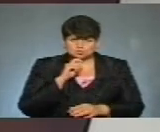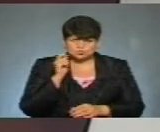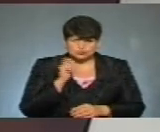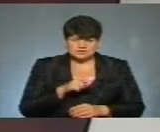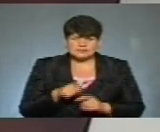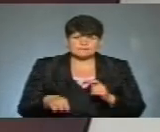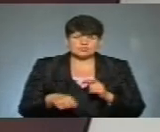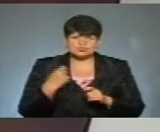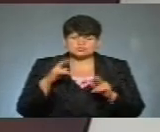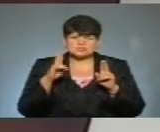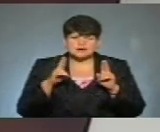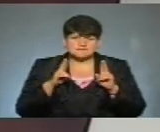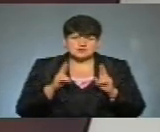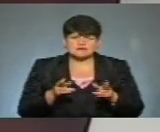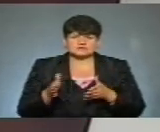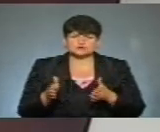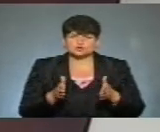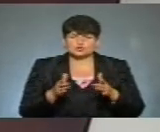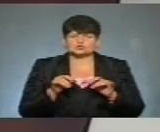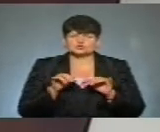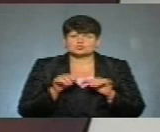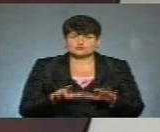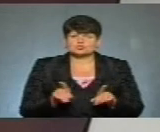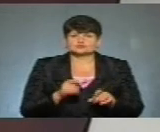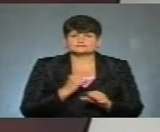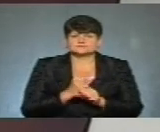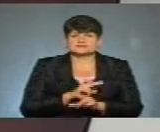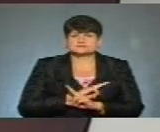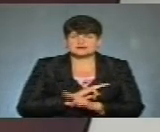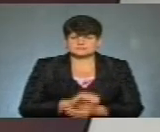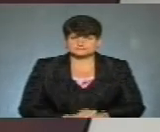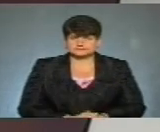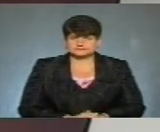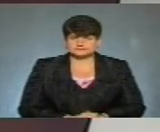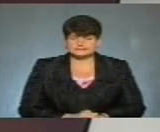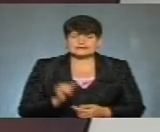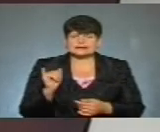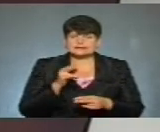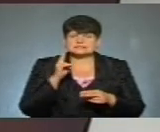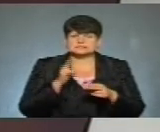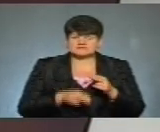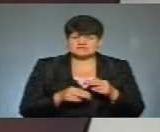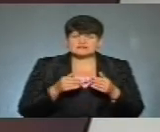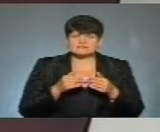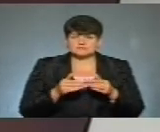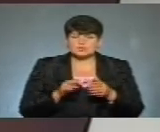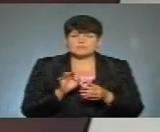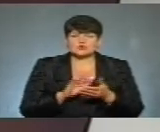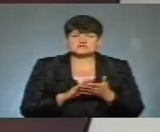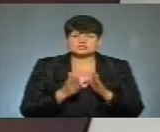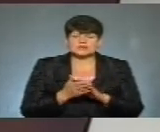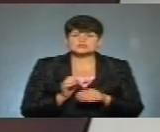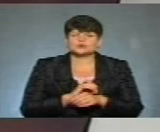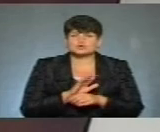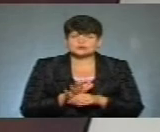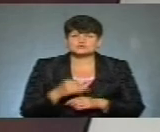– порушення правил безпеки дорожнього руху, що спричинило смерть. І на завершення випуску про ситуацію з